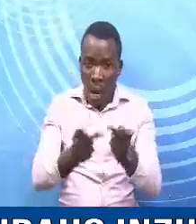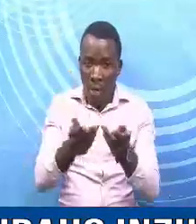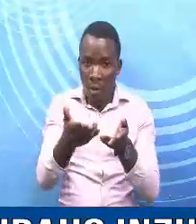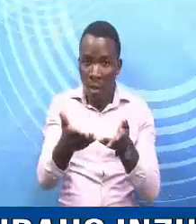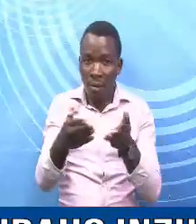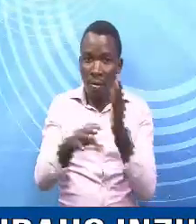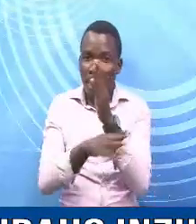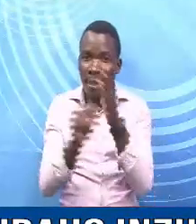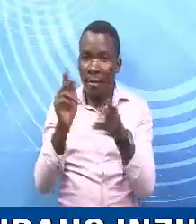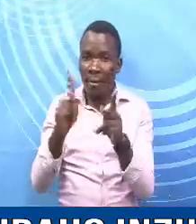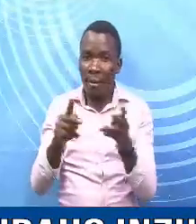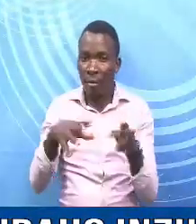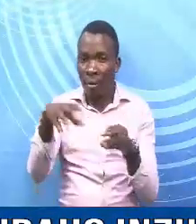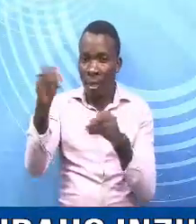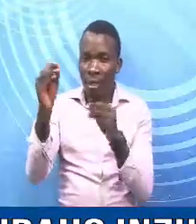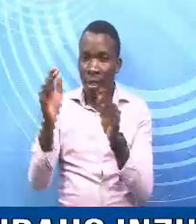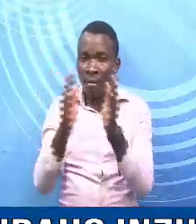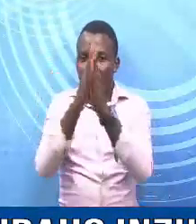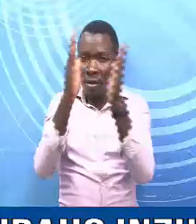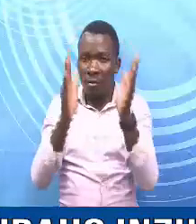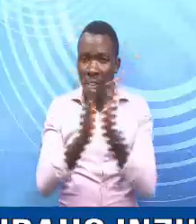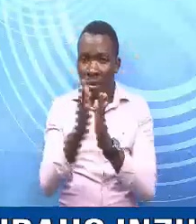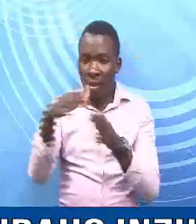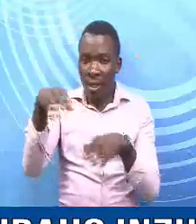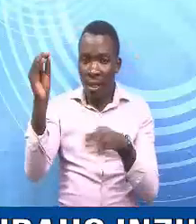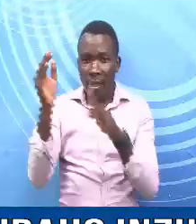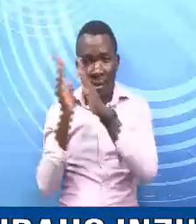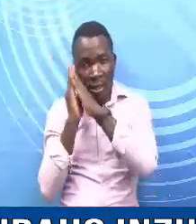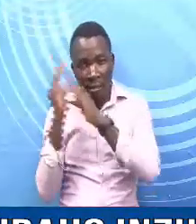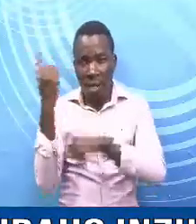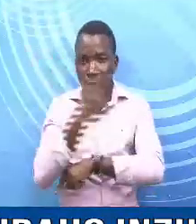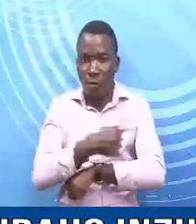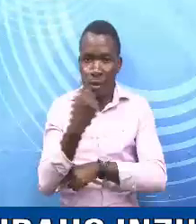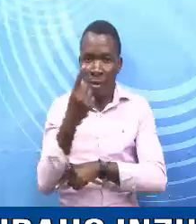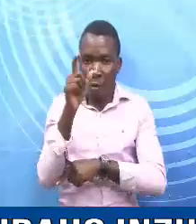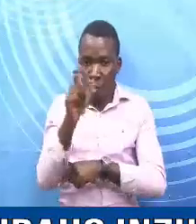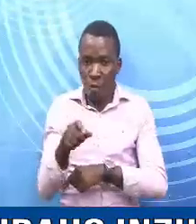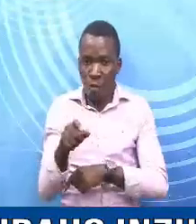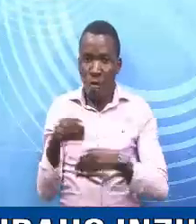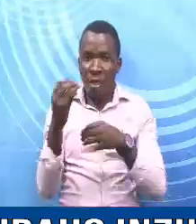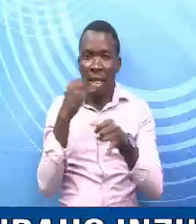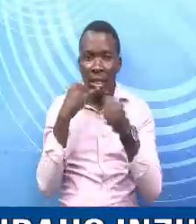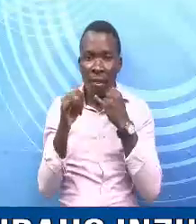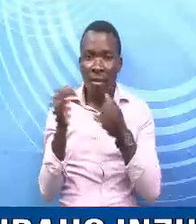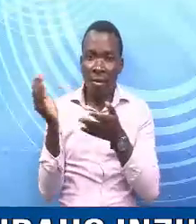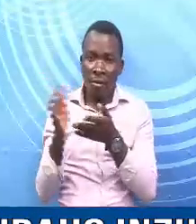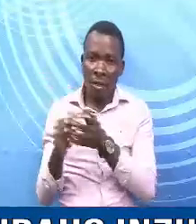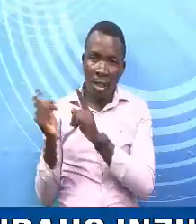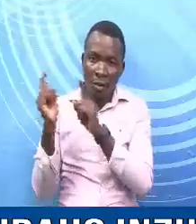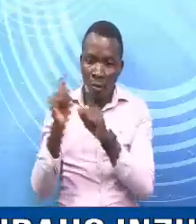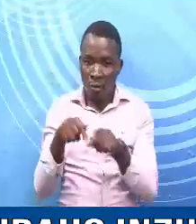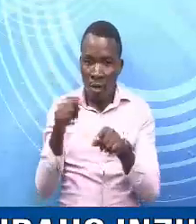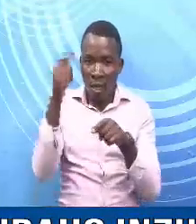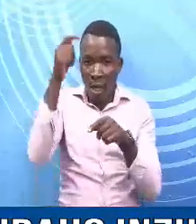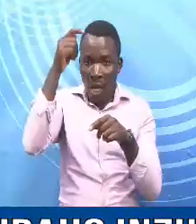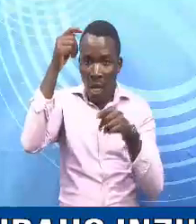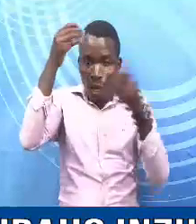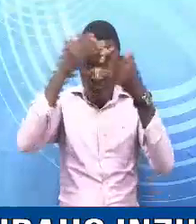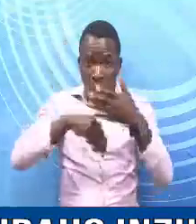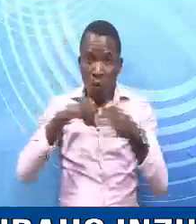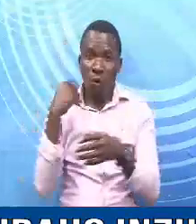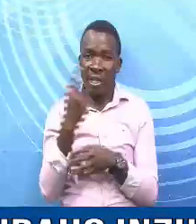minsi mikuru ariko baragiye barara umunsi umwe umuntu watanze amakuru ko abantu batari bugaruka iryo joro ninde ni ukuvuga